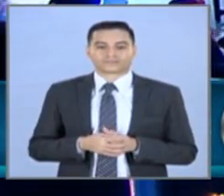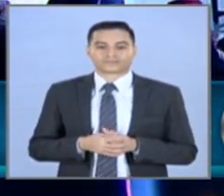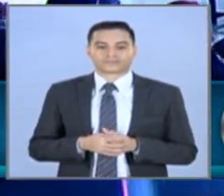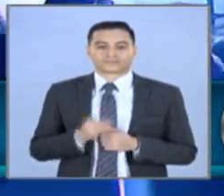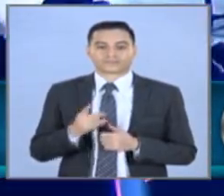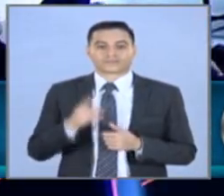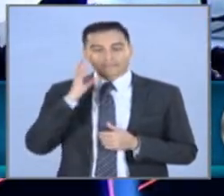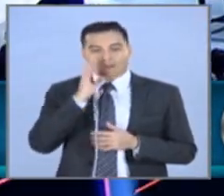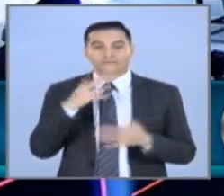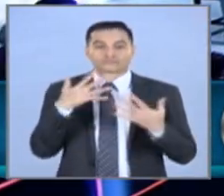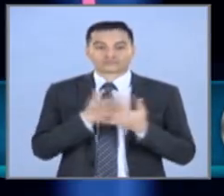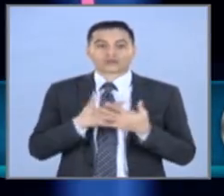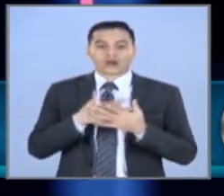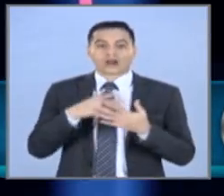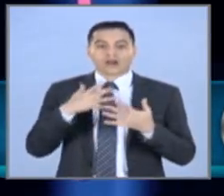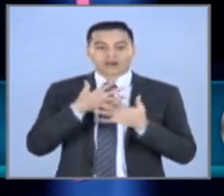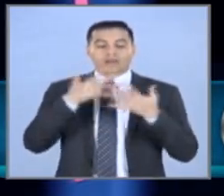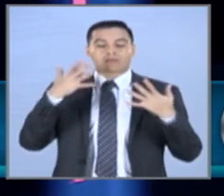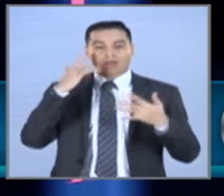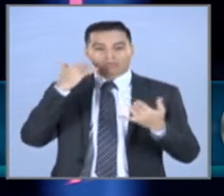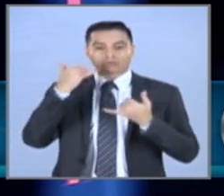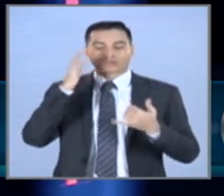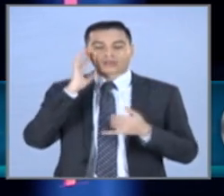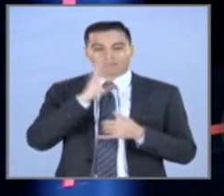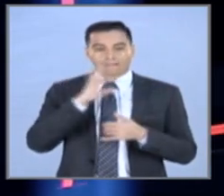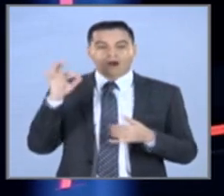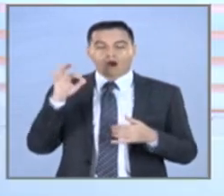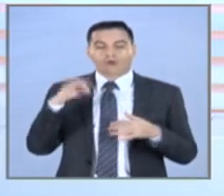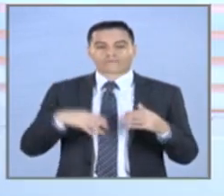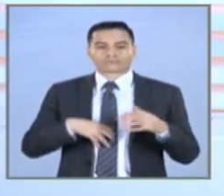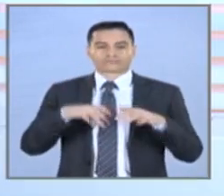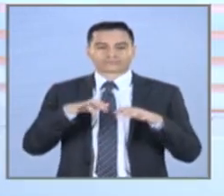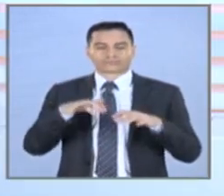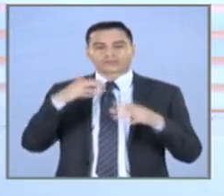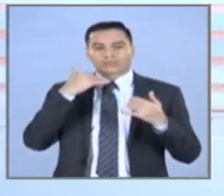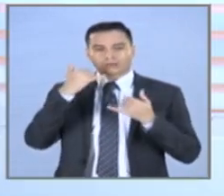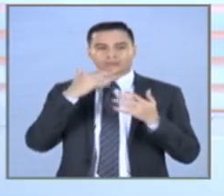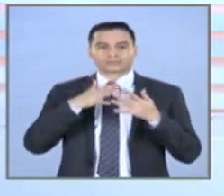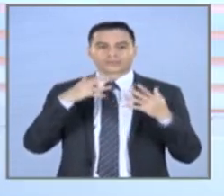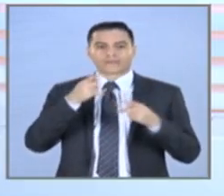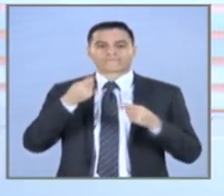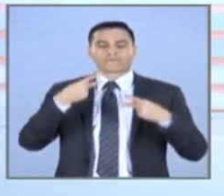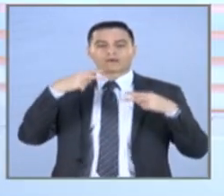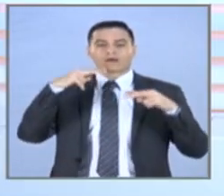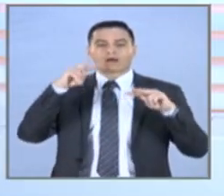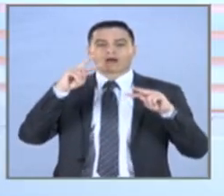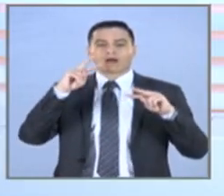شركة رائدة في مجال الاتصالات وتكنولوجيا المعلومات، إيراداتها